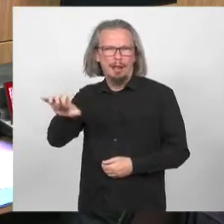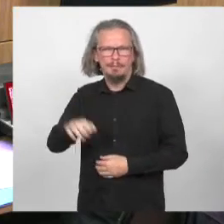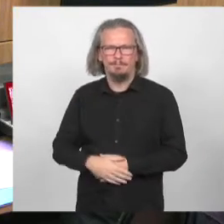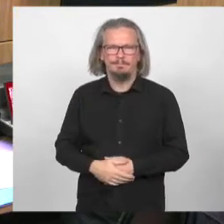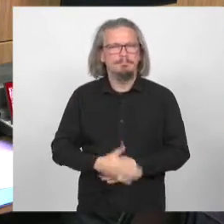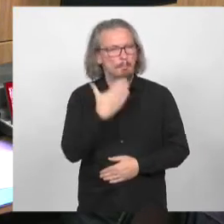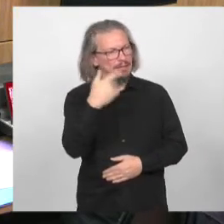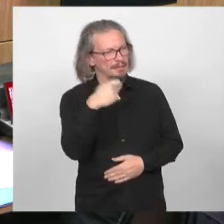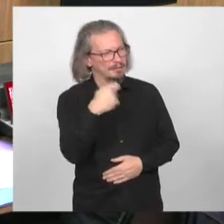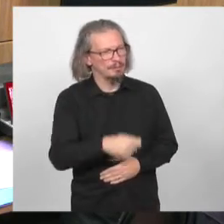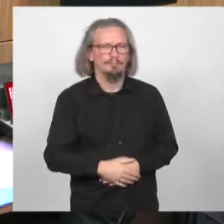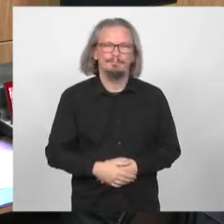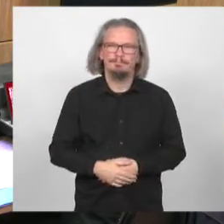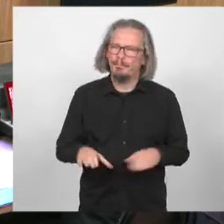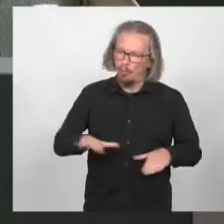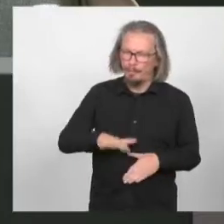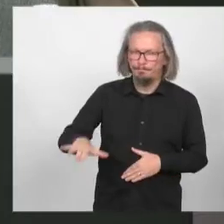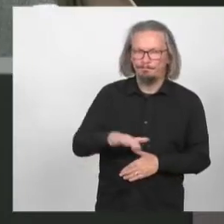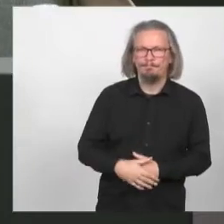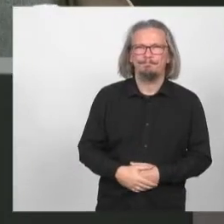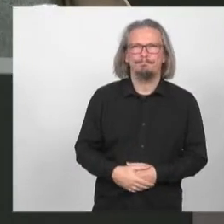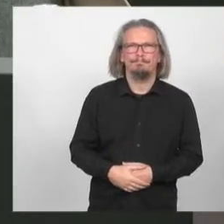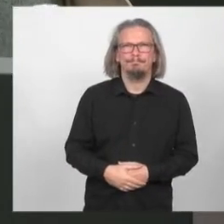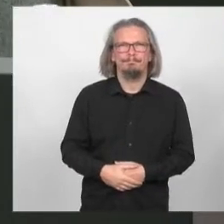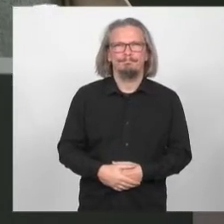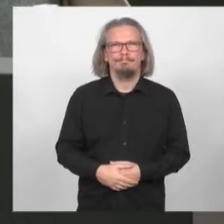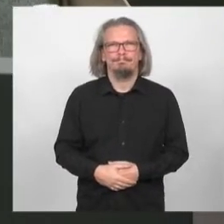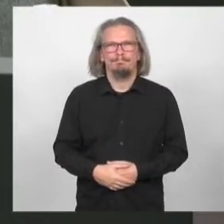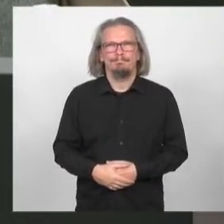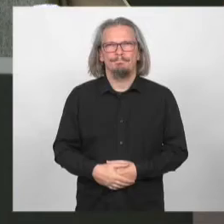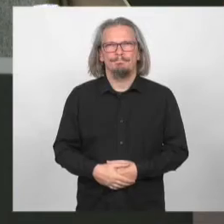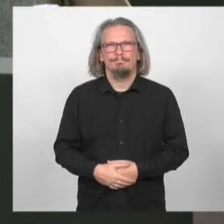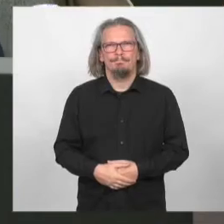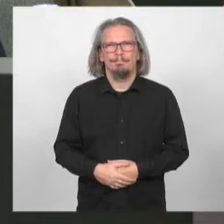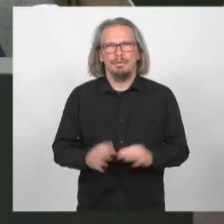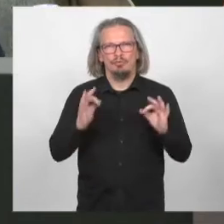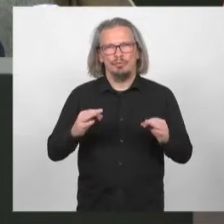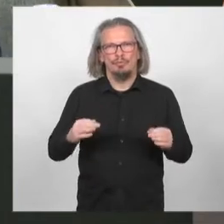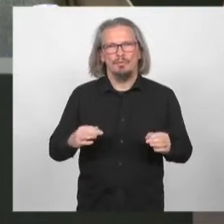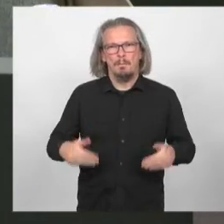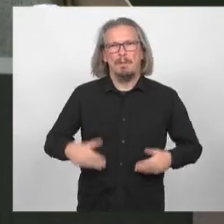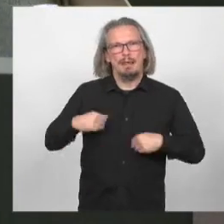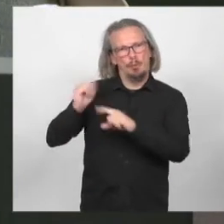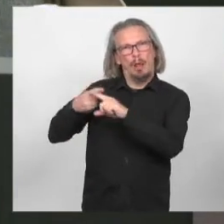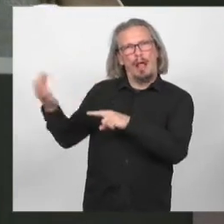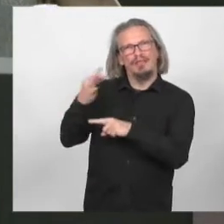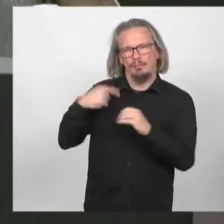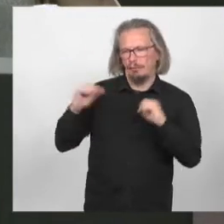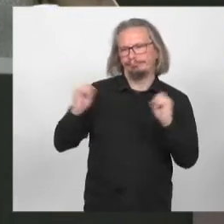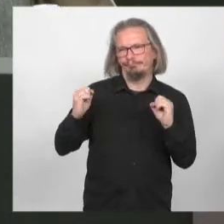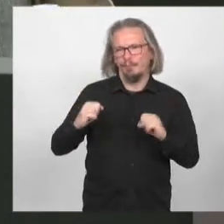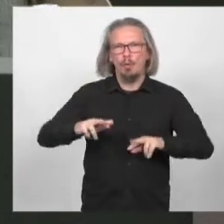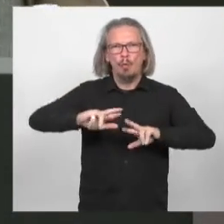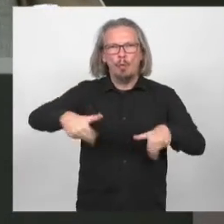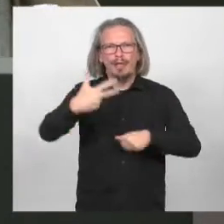Oui, merci Monsieur le Président, Monsieur le Vice-président, chers collègues. Je vais m'inscrire dans ce que vient aussi de dire Sylviane, cette contractualisation de